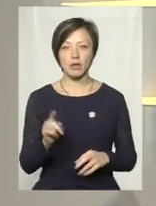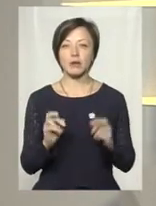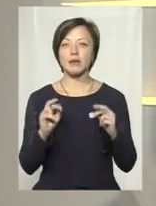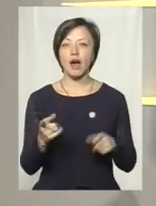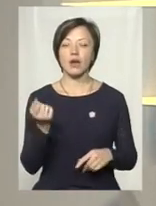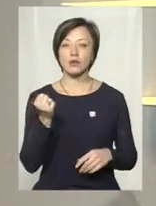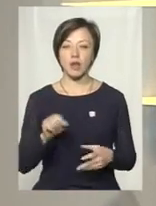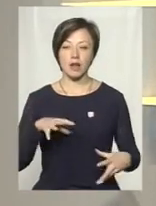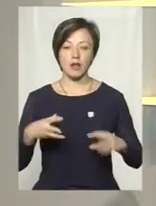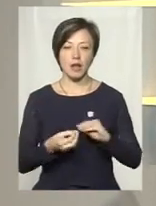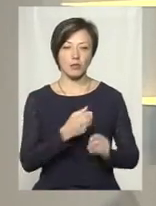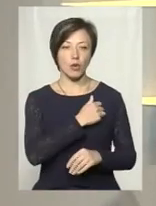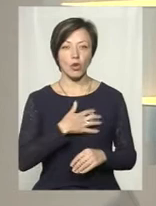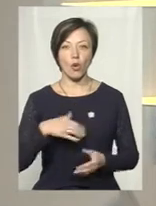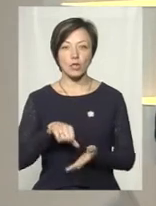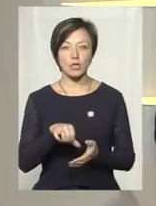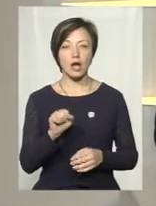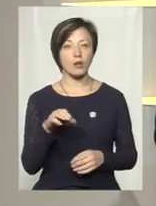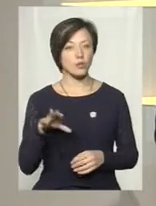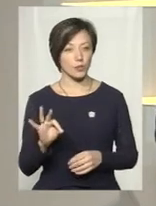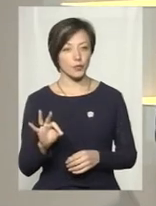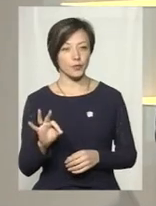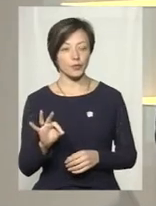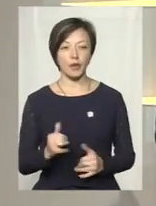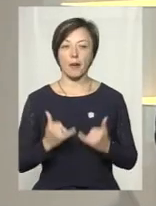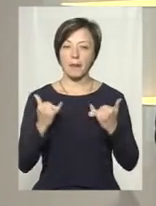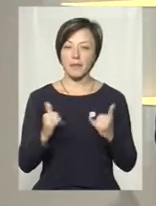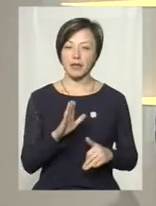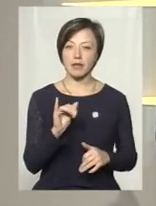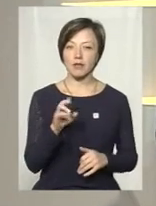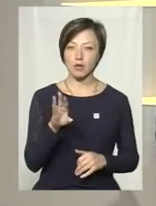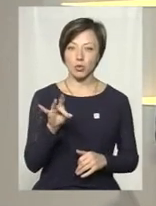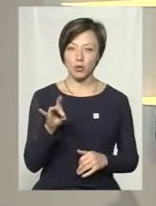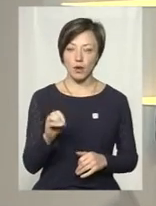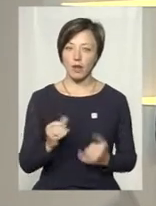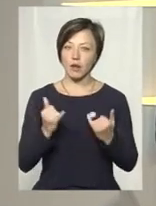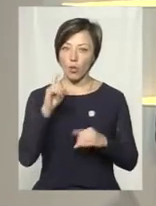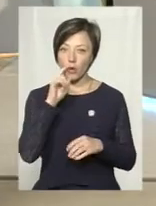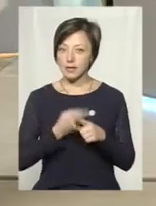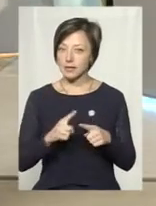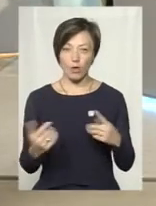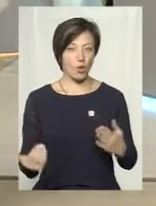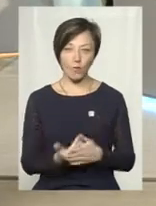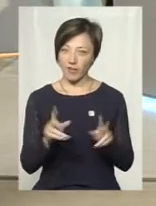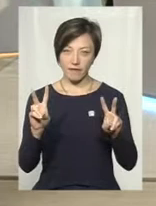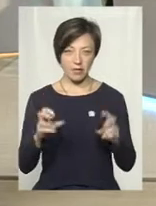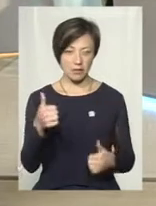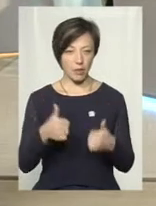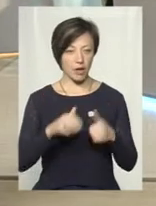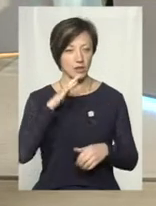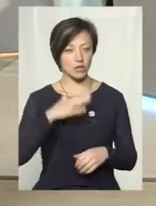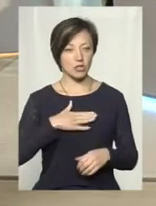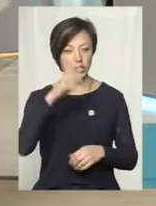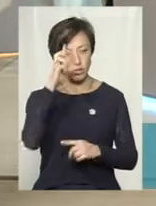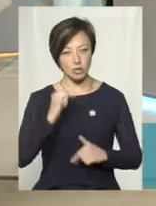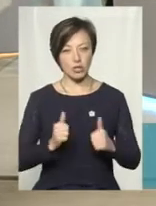долають наслідки поранень учасники АТО. Пане Вікторе, для України це новий вид змагань, адже наша держава всього